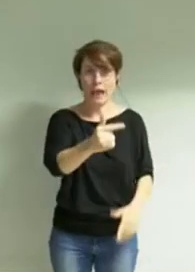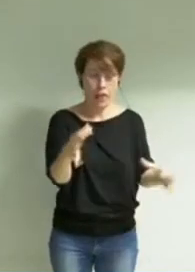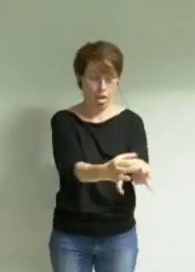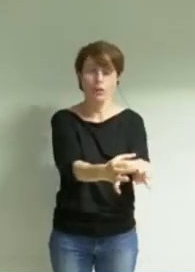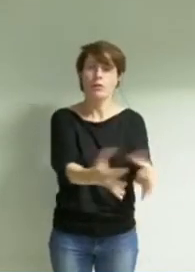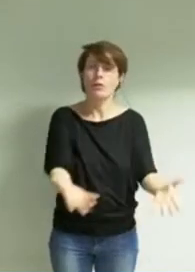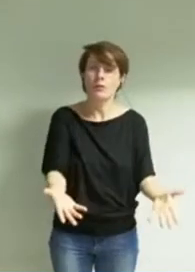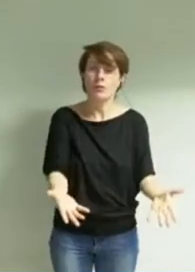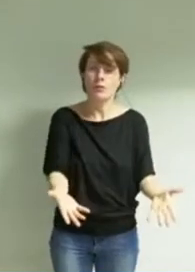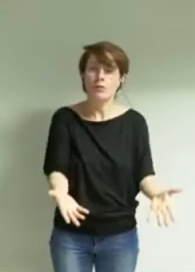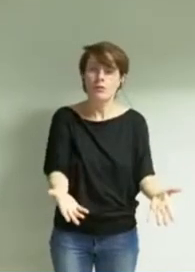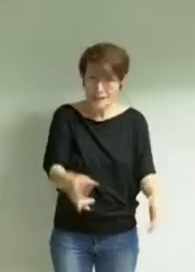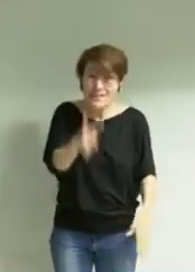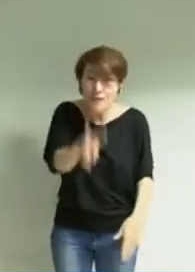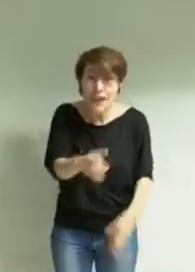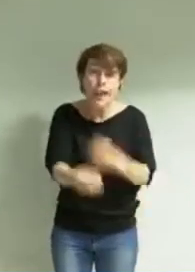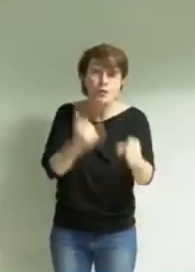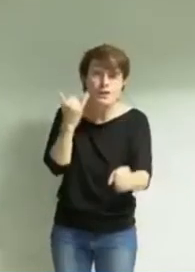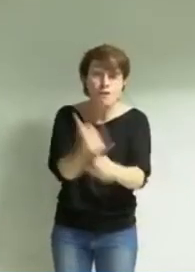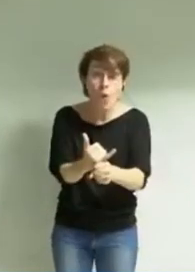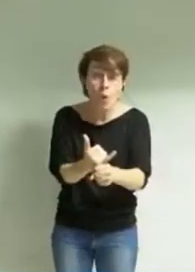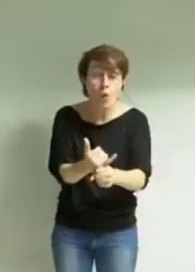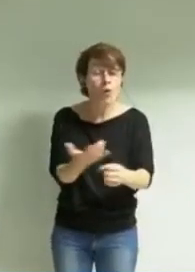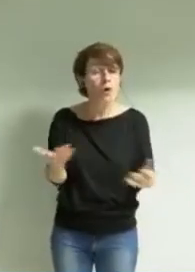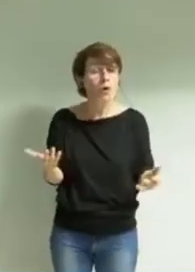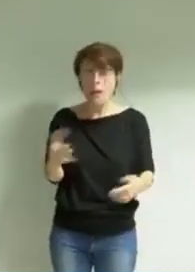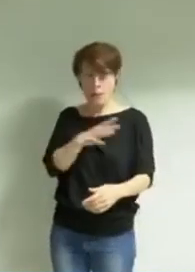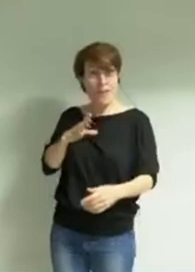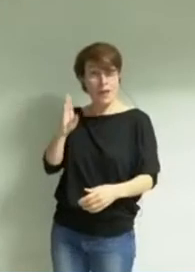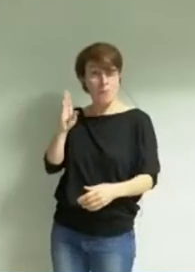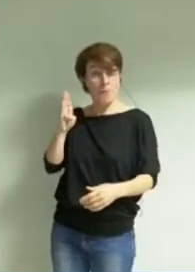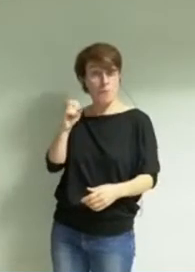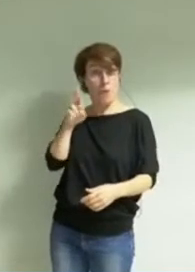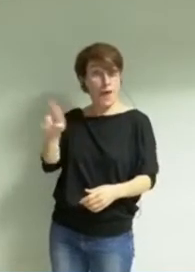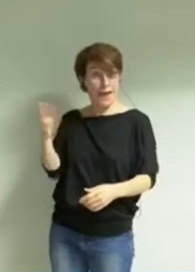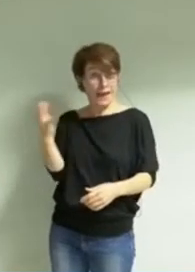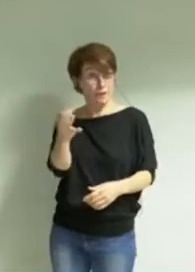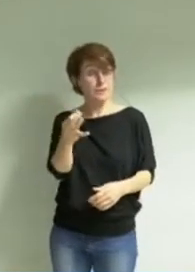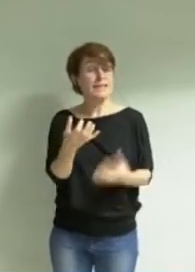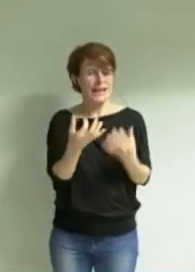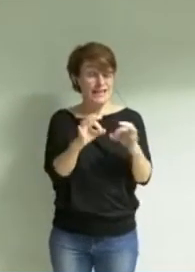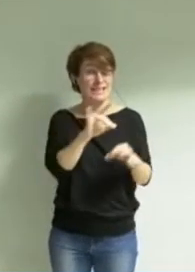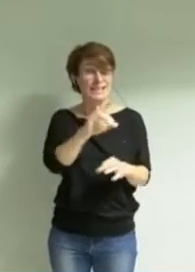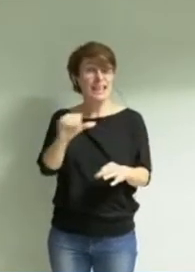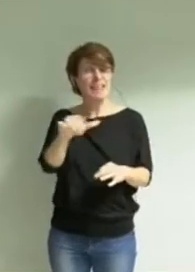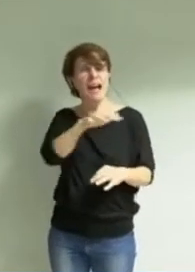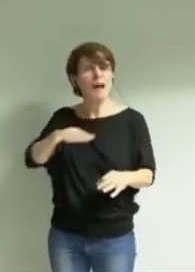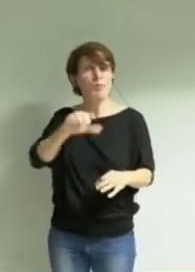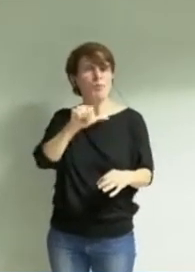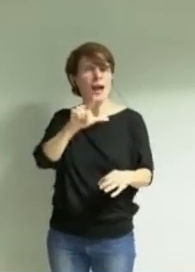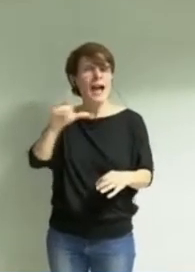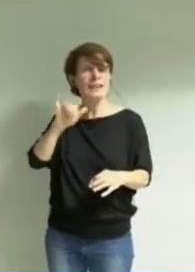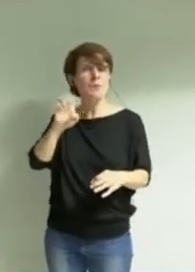Monsieur Namur, c'est vrai ou c'est faux quand Brigitte Boer vous dit que les 10 hectares d'Alibert, il serait